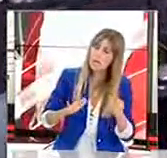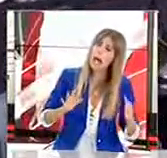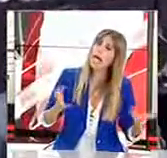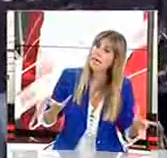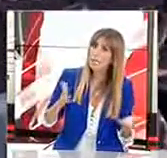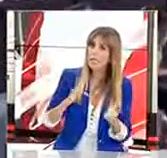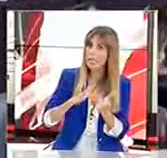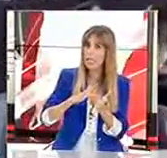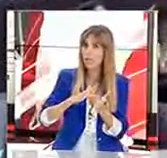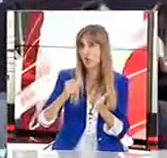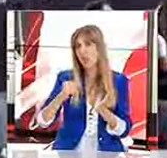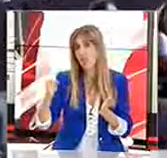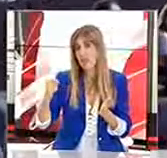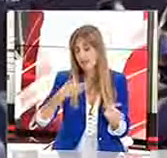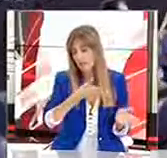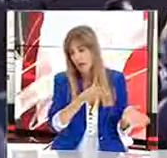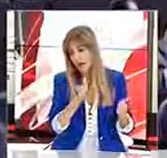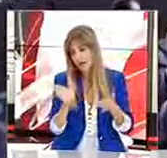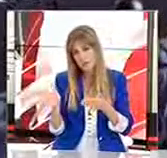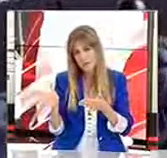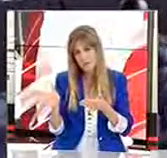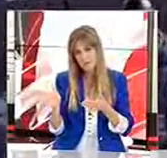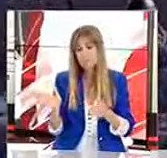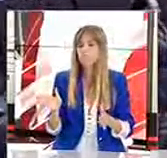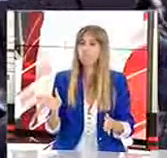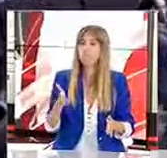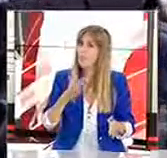Ακούστε, ο ΣΥΡΙΖΑ είναι μια πολιτική δύναμη,